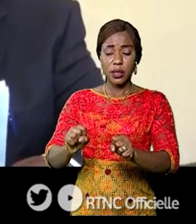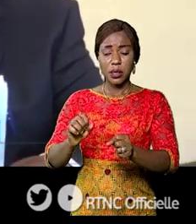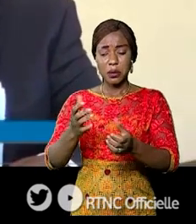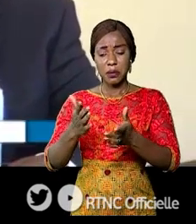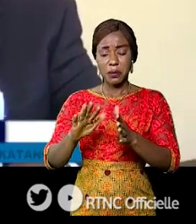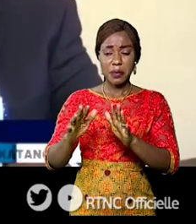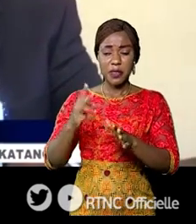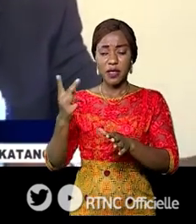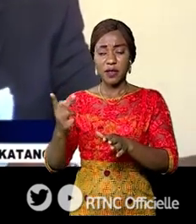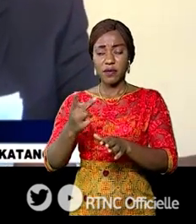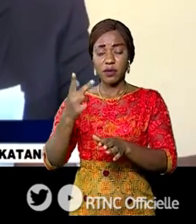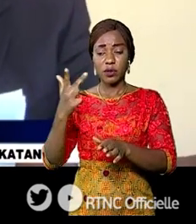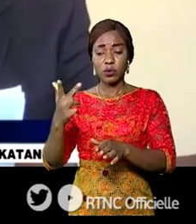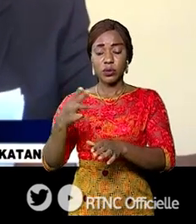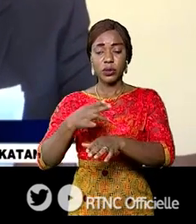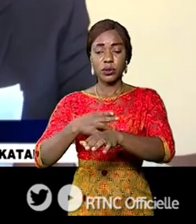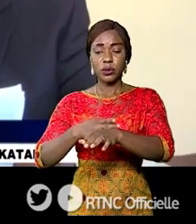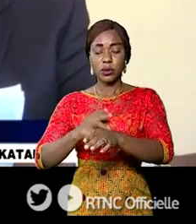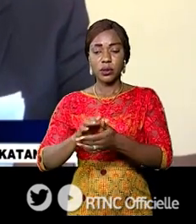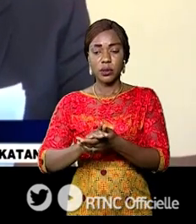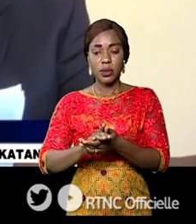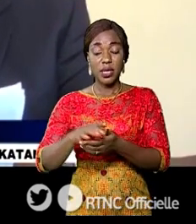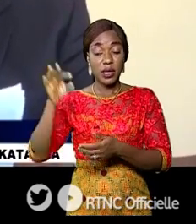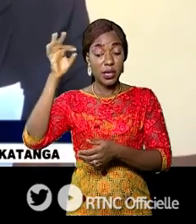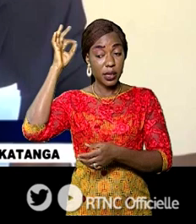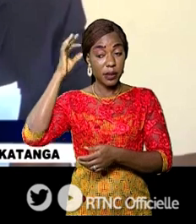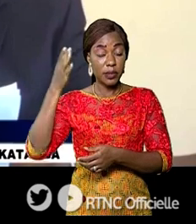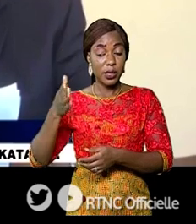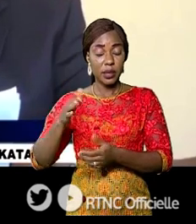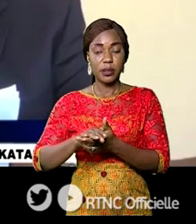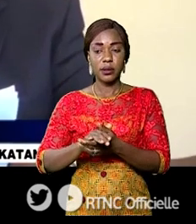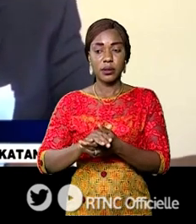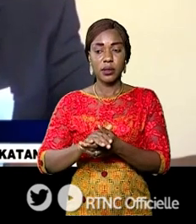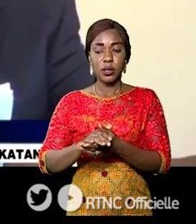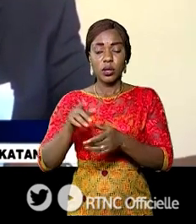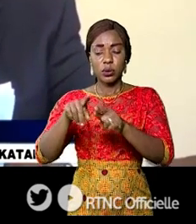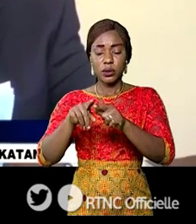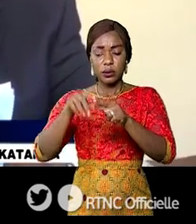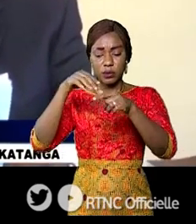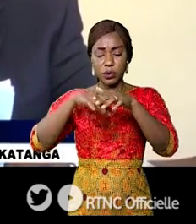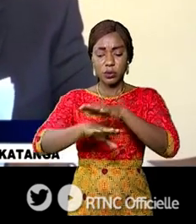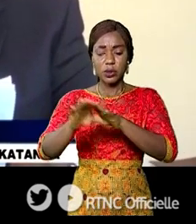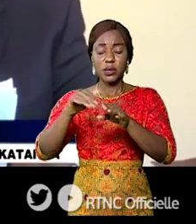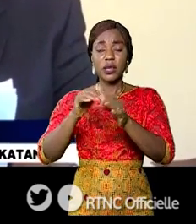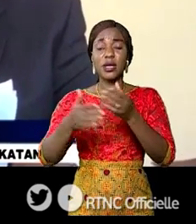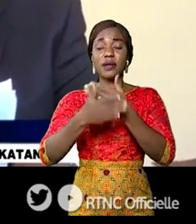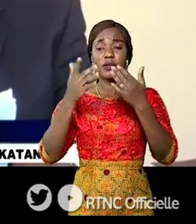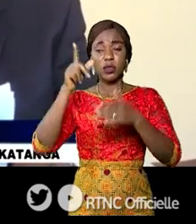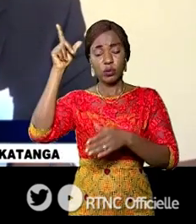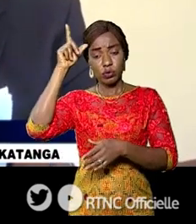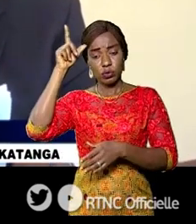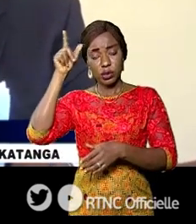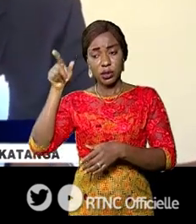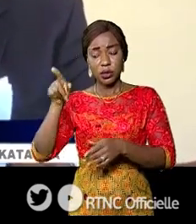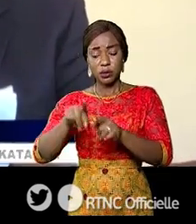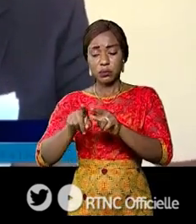23h, heure locale. Les Maïmaï Bakatakatanga, déjà infiltrés dans la ville de Lubumbashi, se